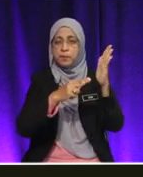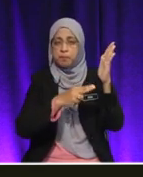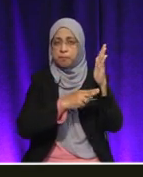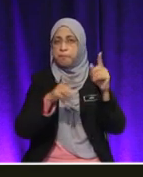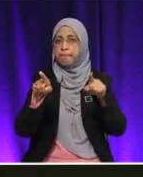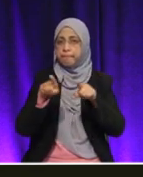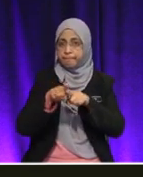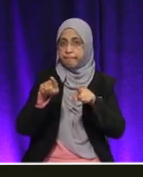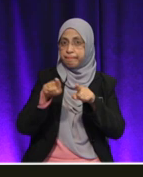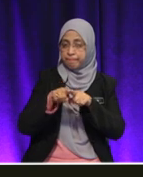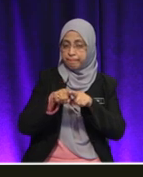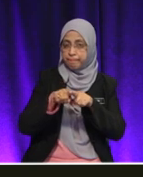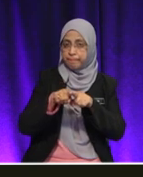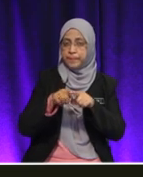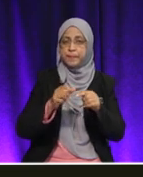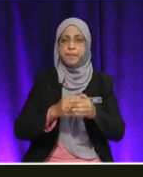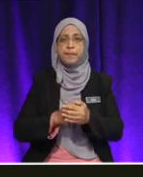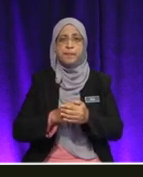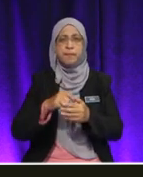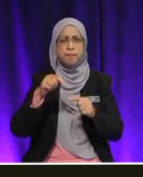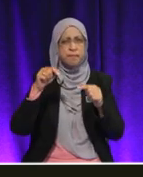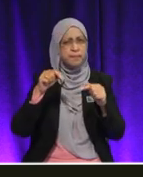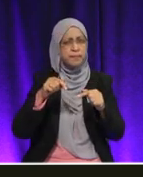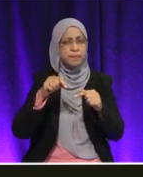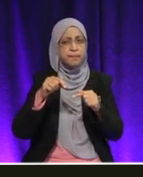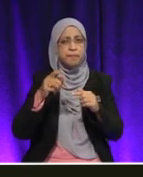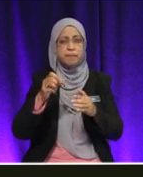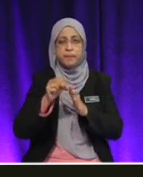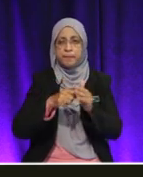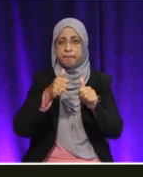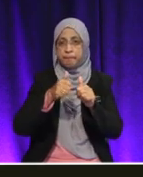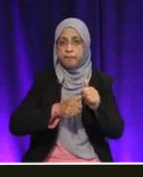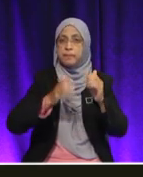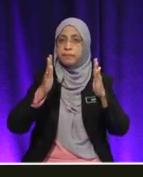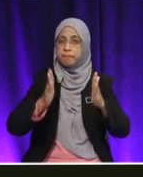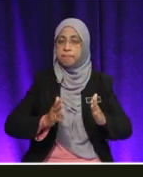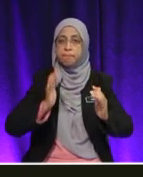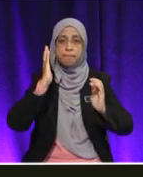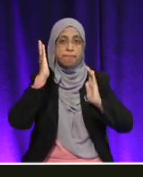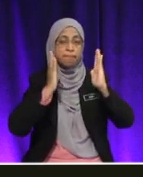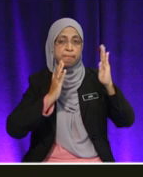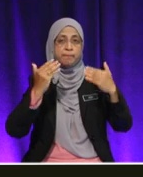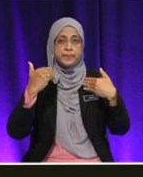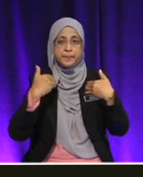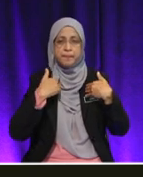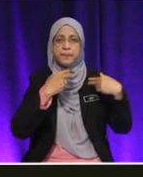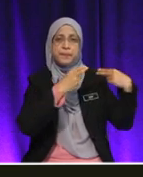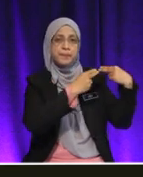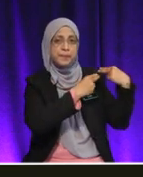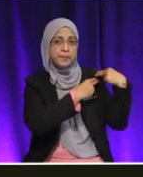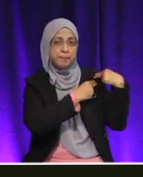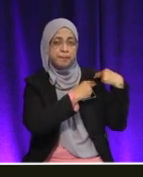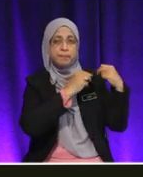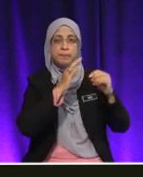pekare 8 kesamarataan dan di sini pula setiap warga negara mempunyai tanggung jawab dimana